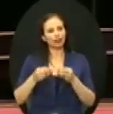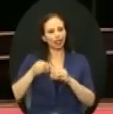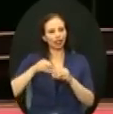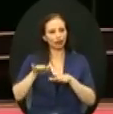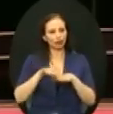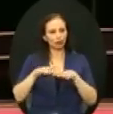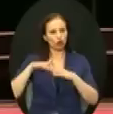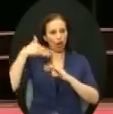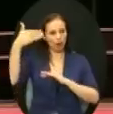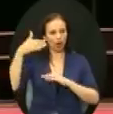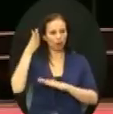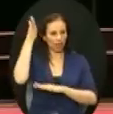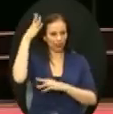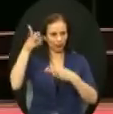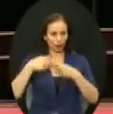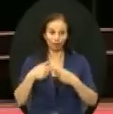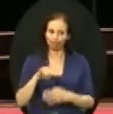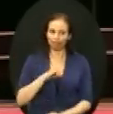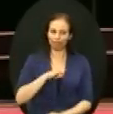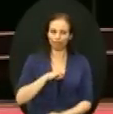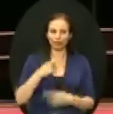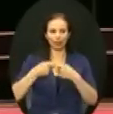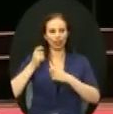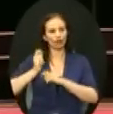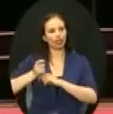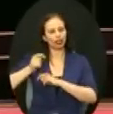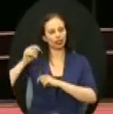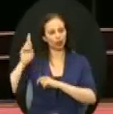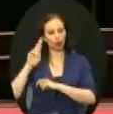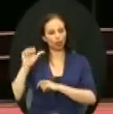בעתיד הקרוב. טוב, יהיה מעניין. חבר הכנסת רוברט אילטוב, תודה רבה לך. תודה.